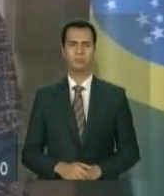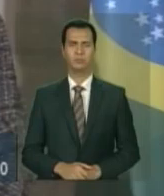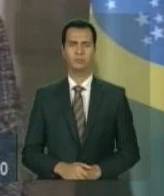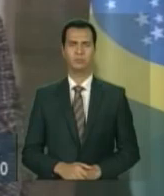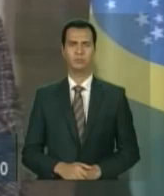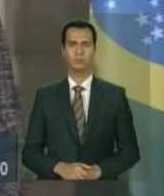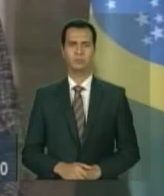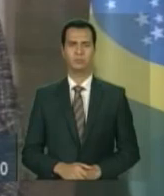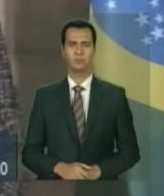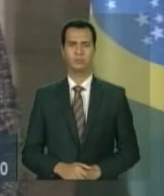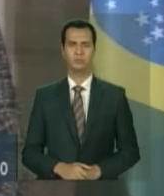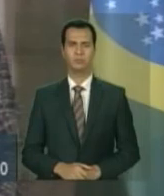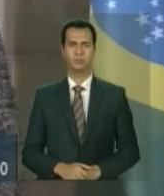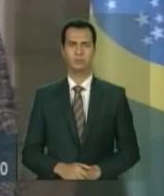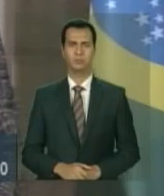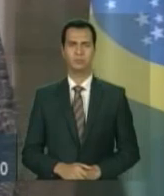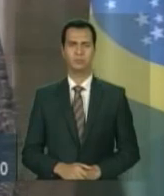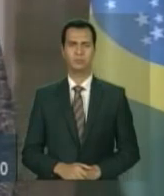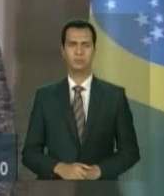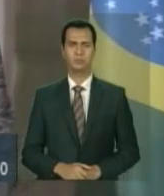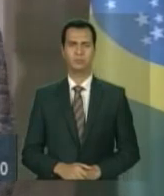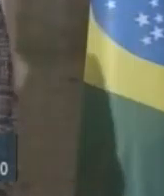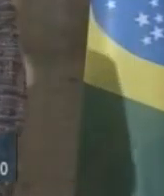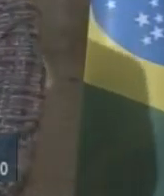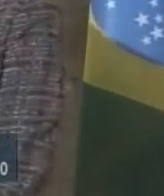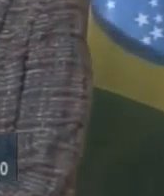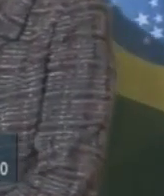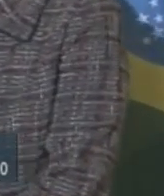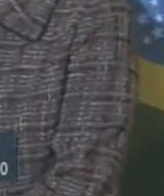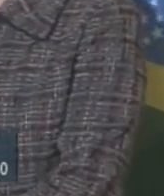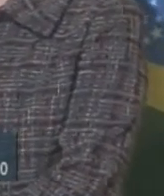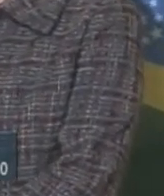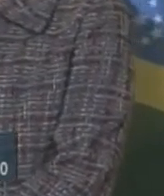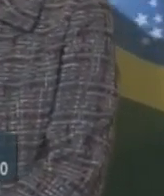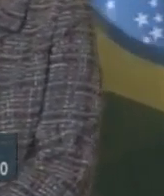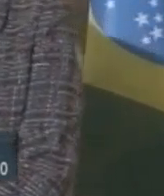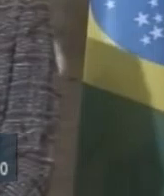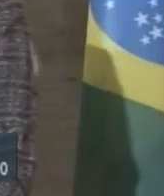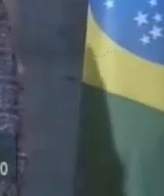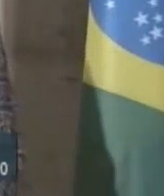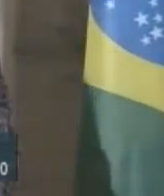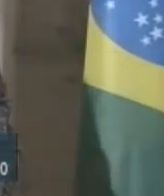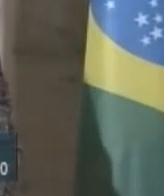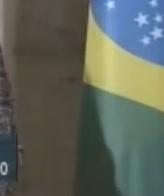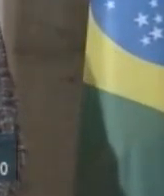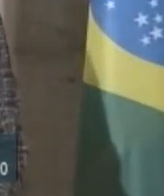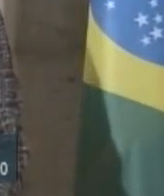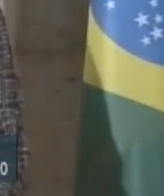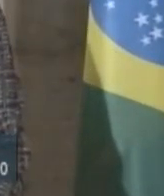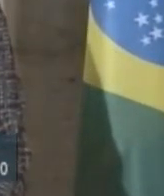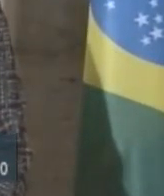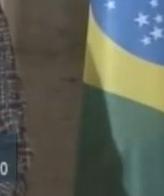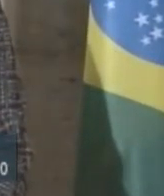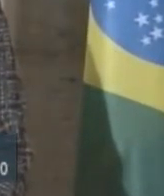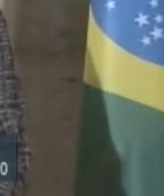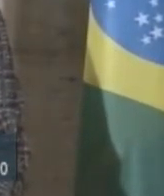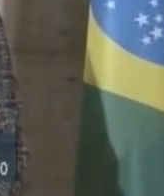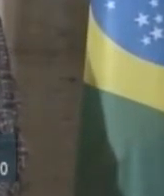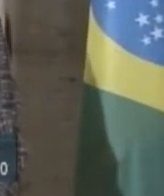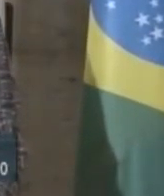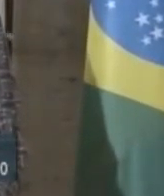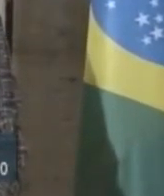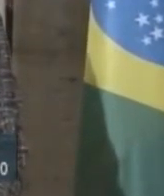Много се радвам, бих искала първо да кажа, че много се радвам, че съм в България. Срещата, която току-що имах с